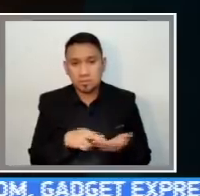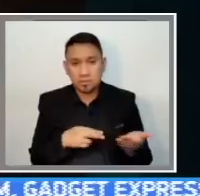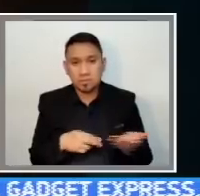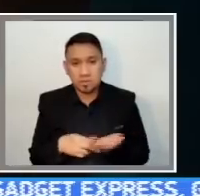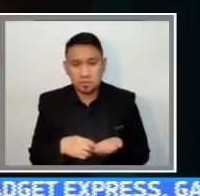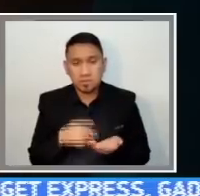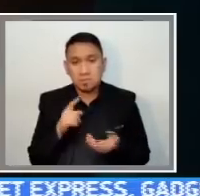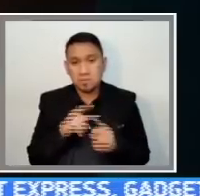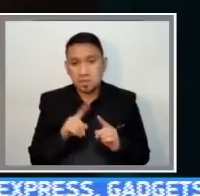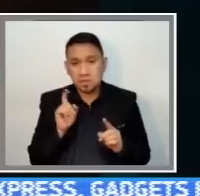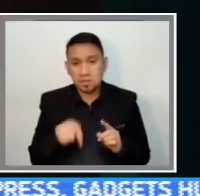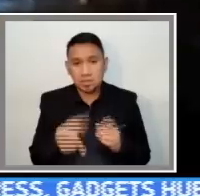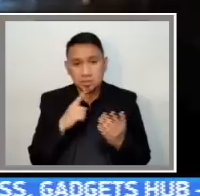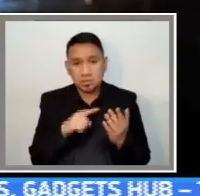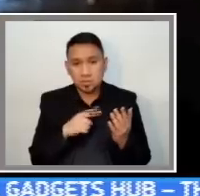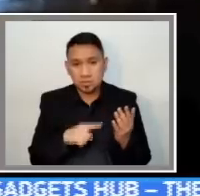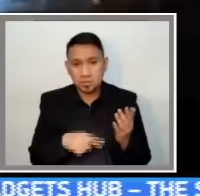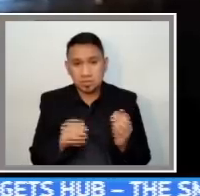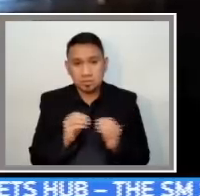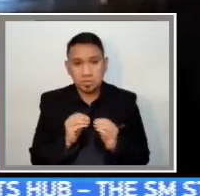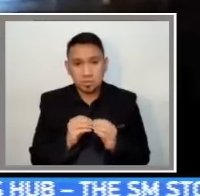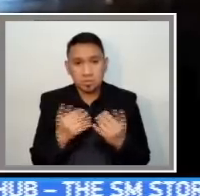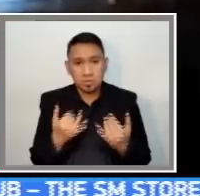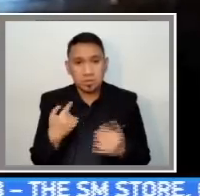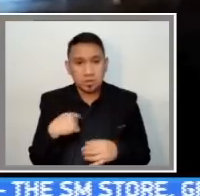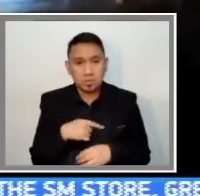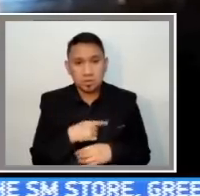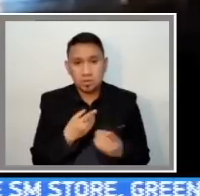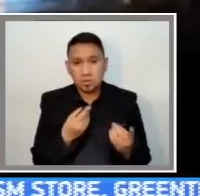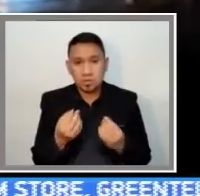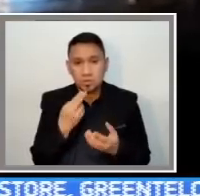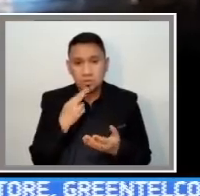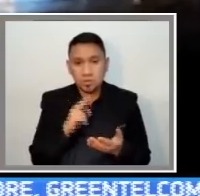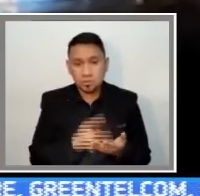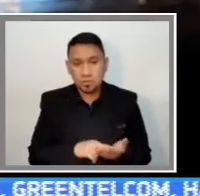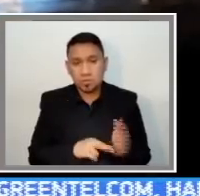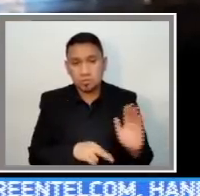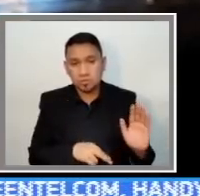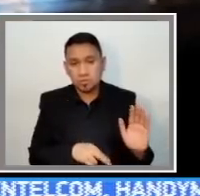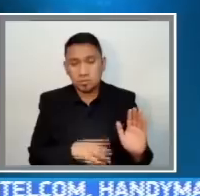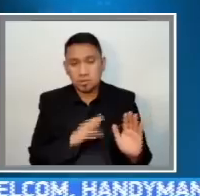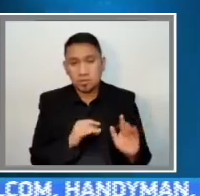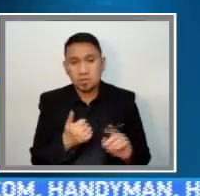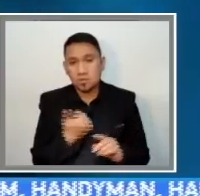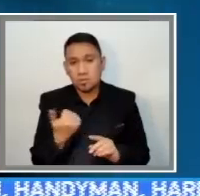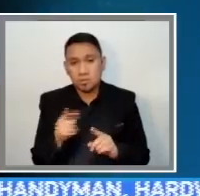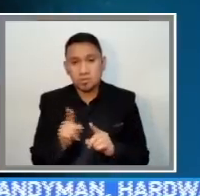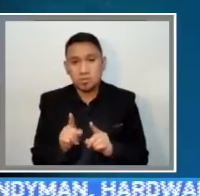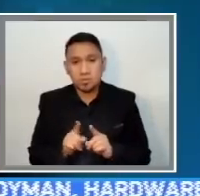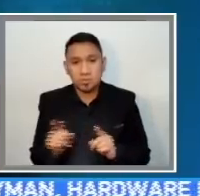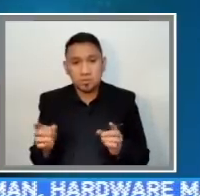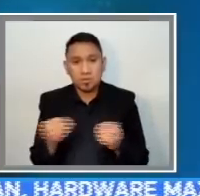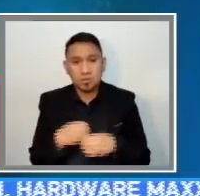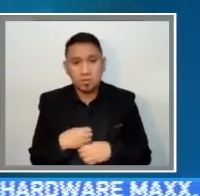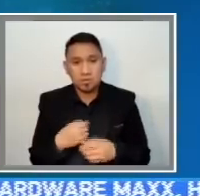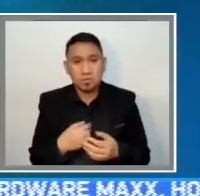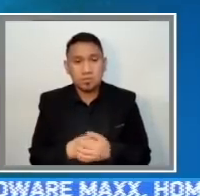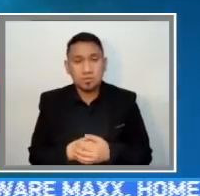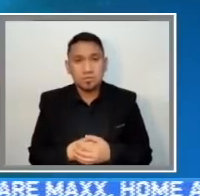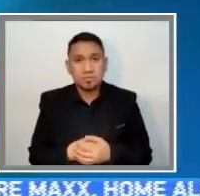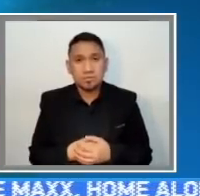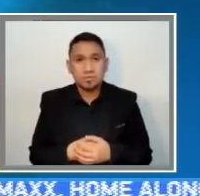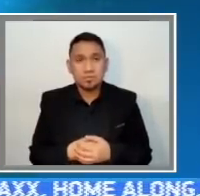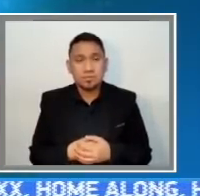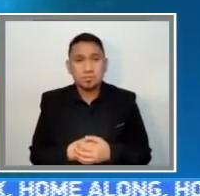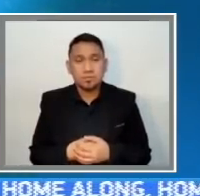i-verify. Siguro, ginagawa pa rin yung report ng Coast Guard at saka ng ibang mga agencies na concerned sa para ma-certain talaga